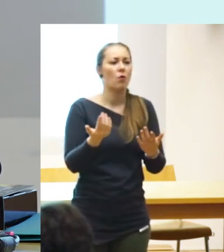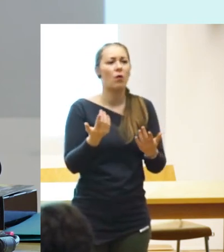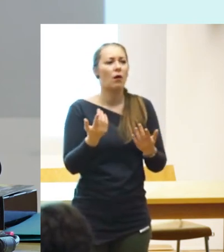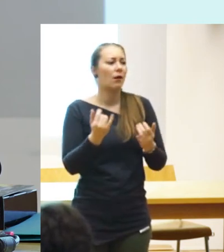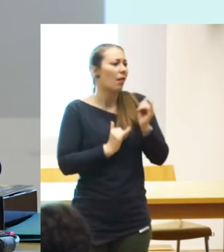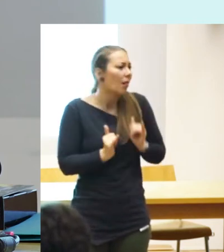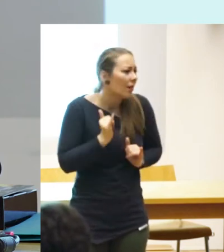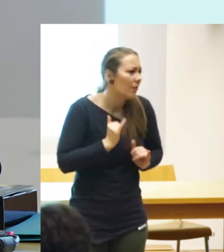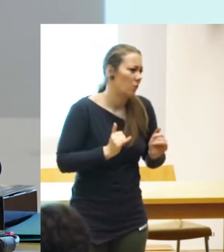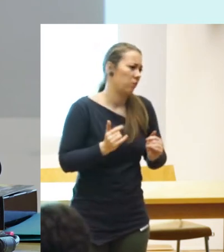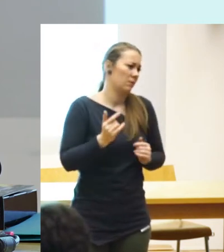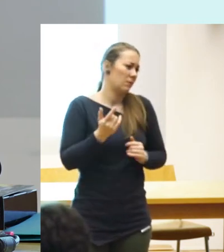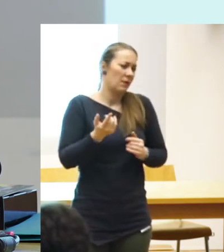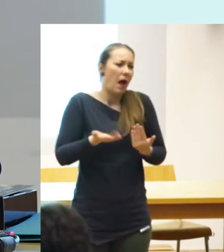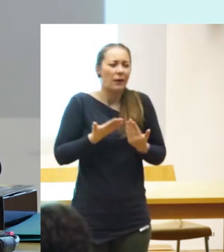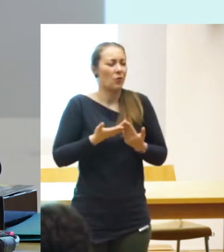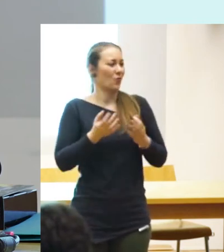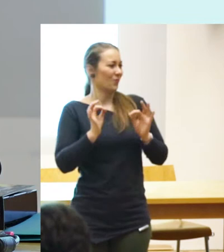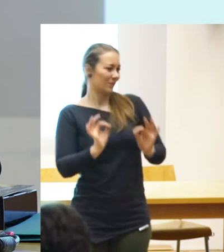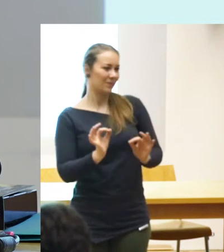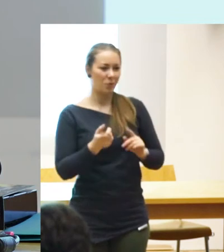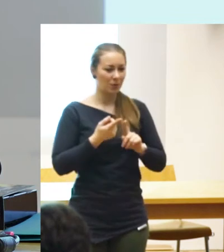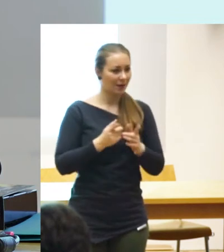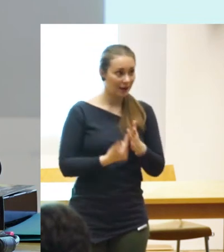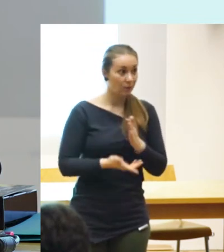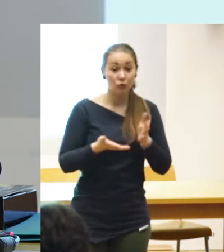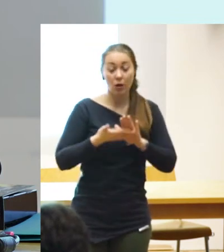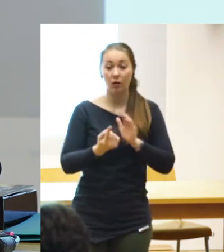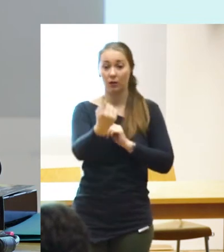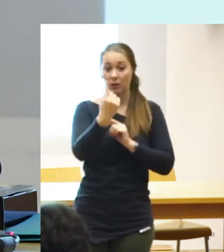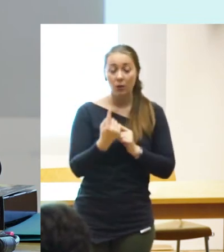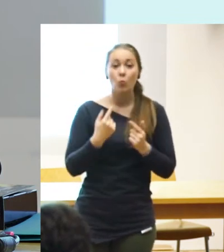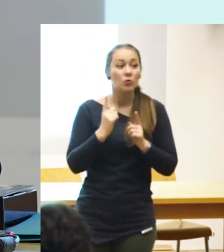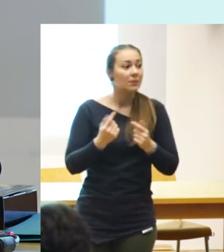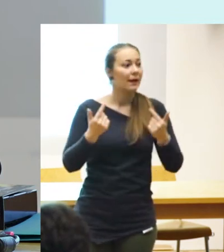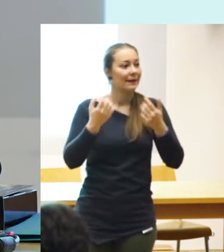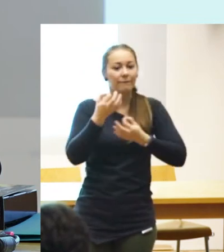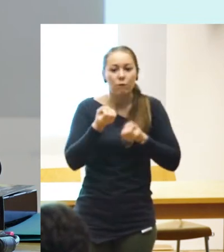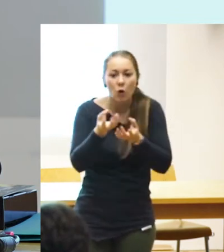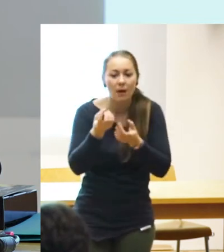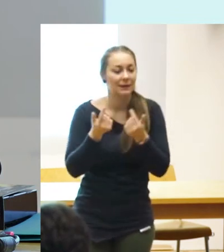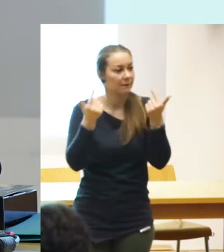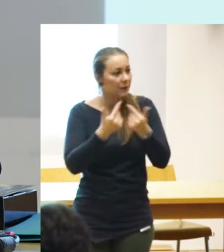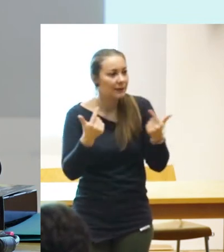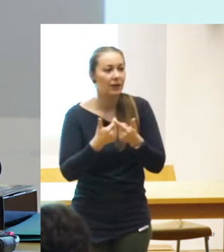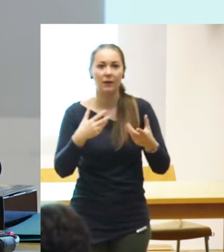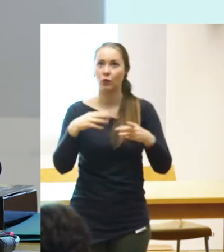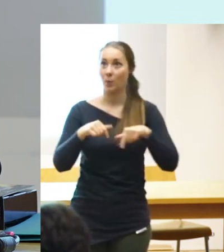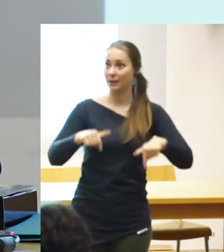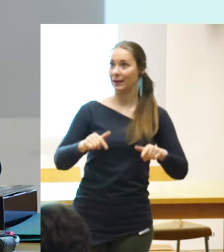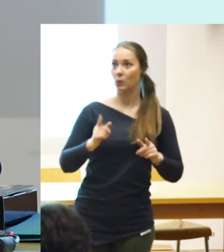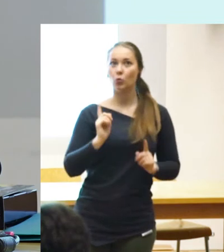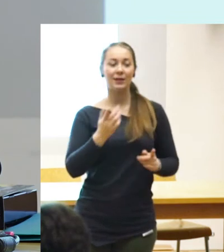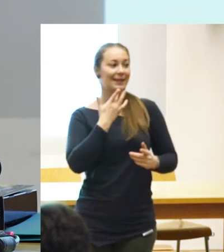nevstřícných, nedobrých podmínek, takže jenom jim vysvětlit, k čemu ta instituce je, jakým způsobem se mají chovat k